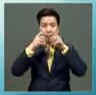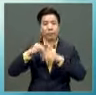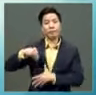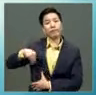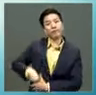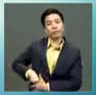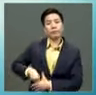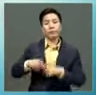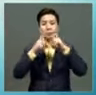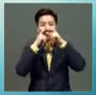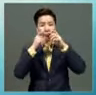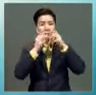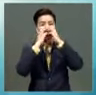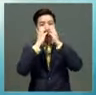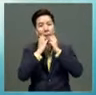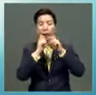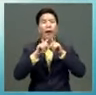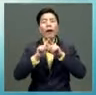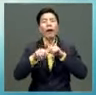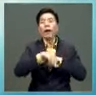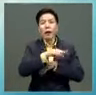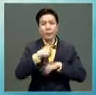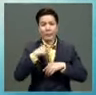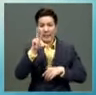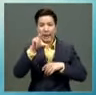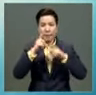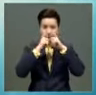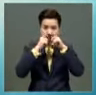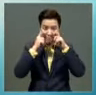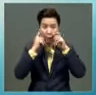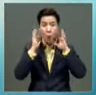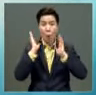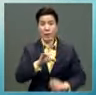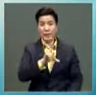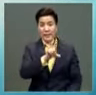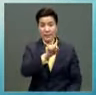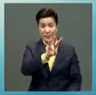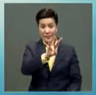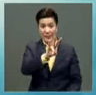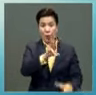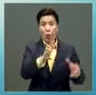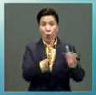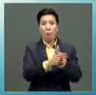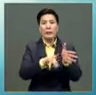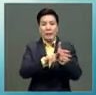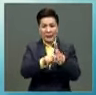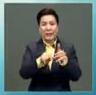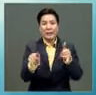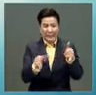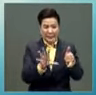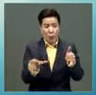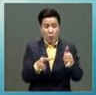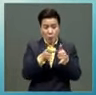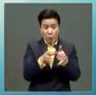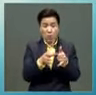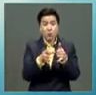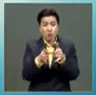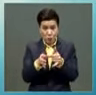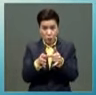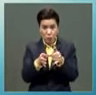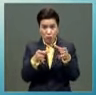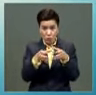ส่วันที่10กรกฎาคมลูกเรือ27คนนะครับรวมผู้ติดเชื้อคนนี้เข้าไปด้วยเนี่ยนะ